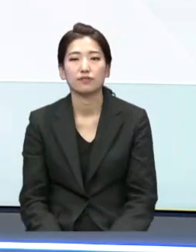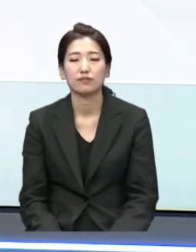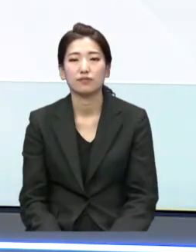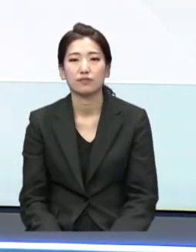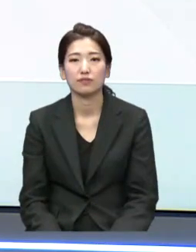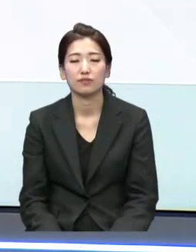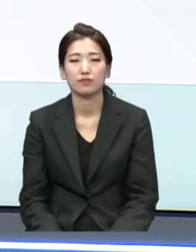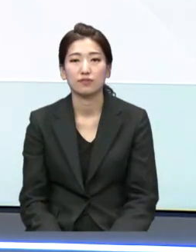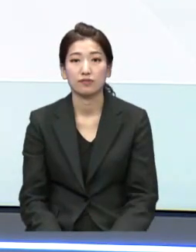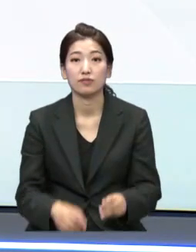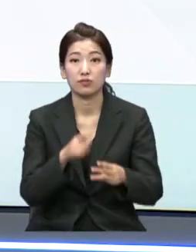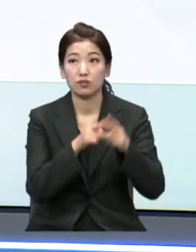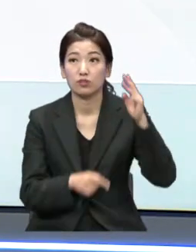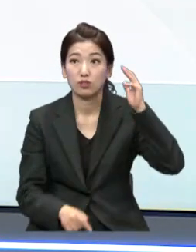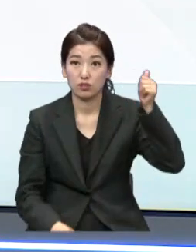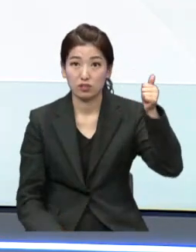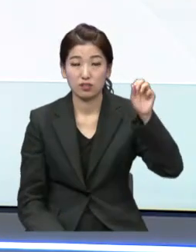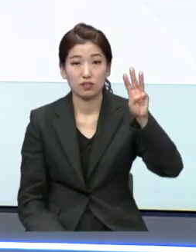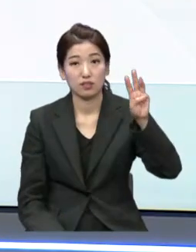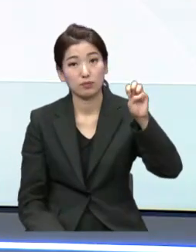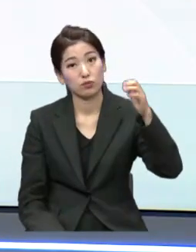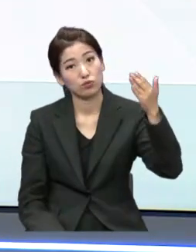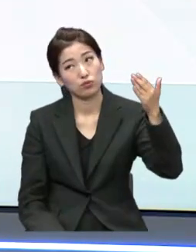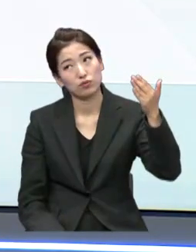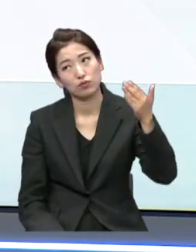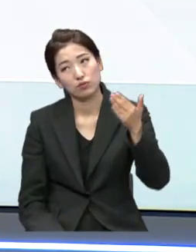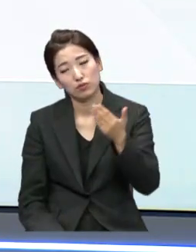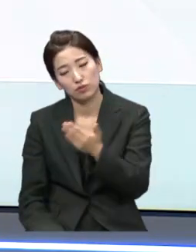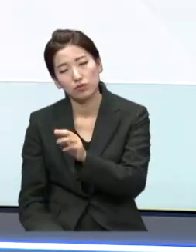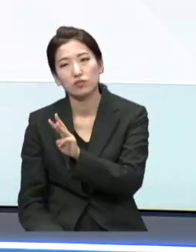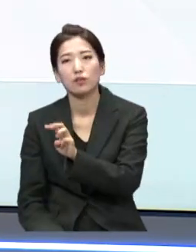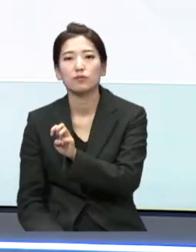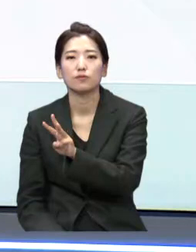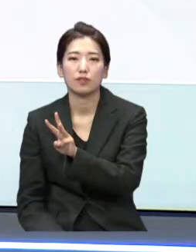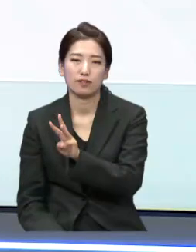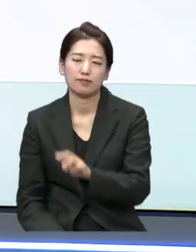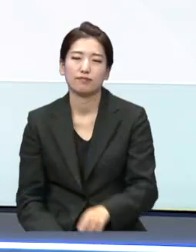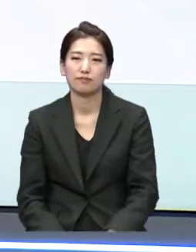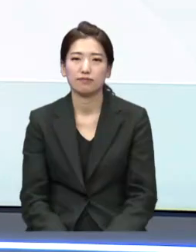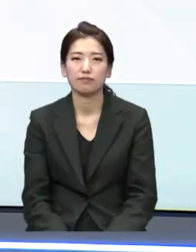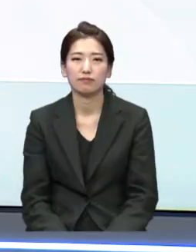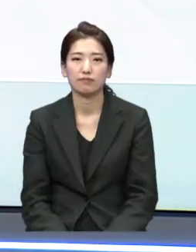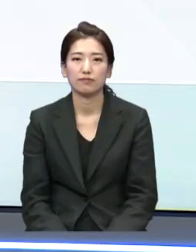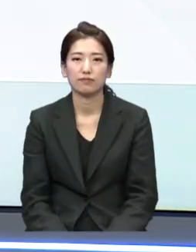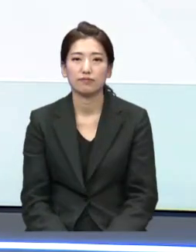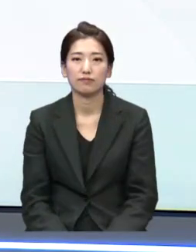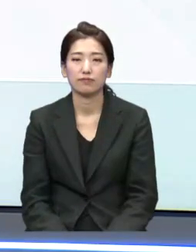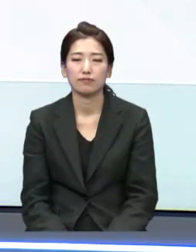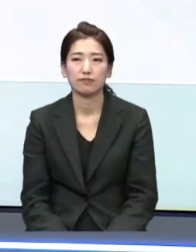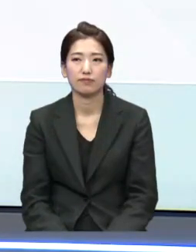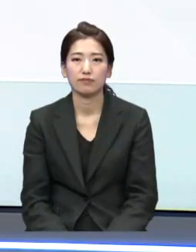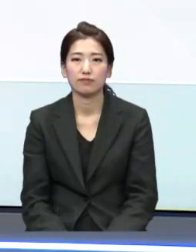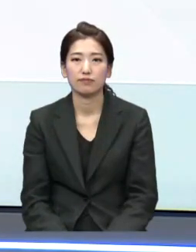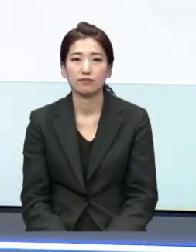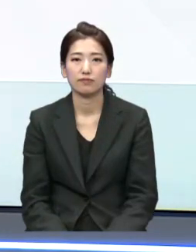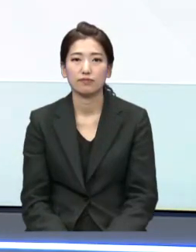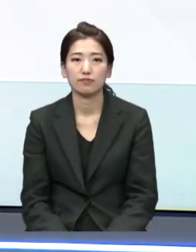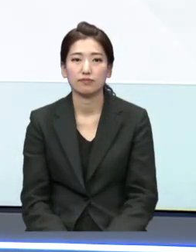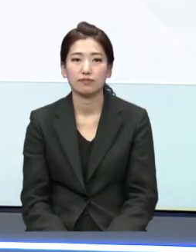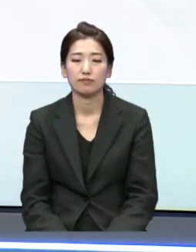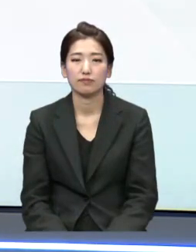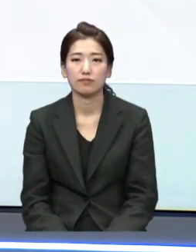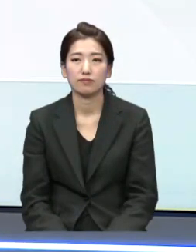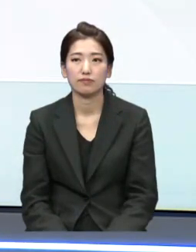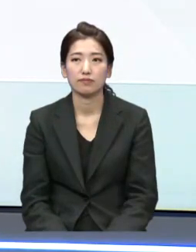윤 대통령 39% 있는데 33으로 6% 포인트 내려갔다는 겁니다